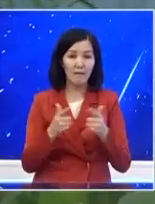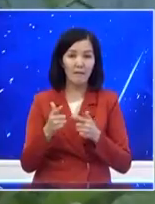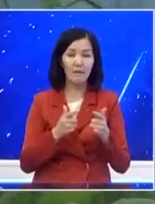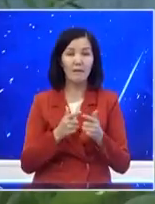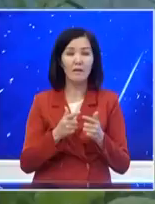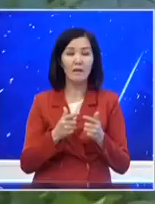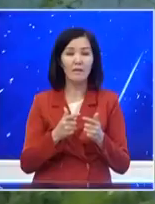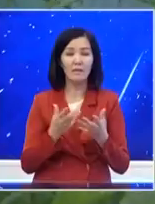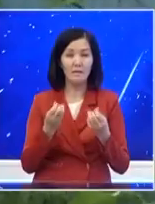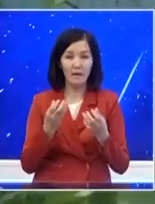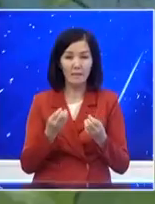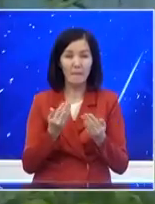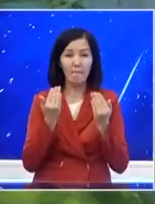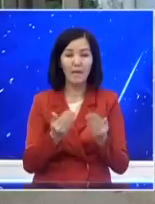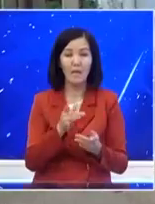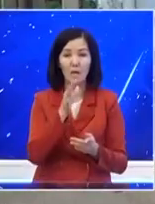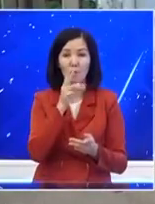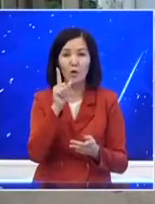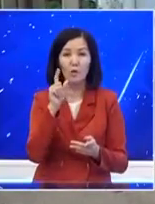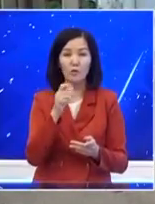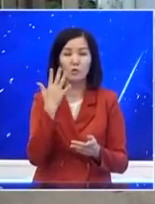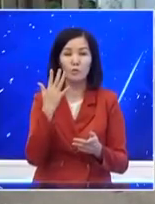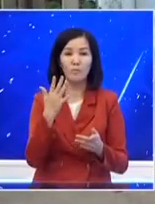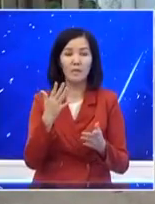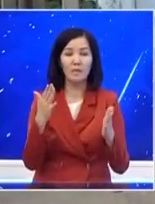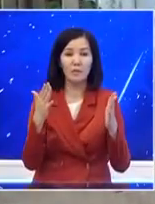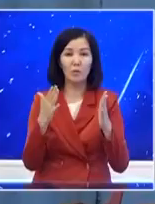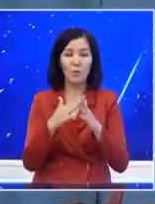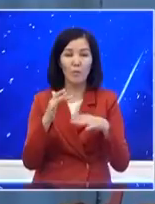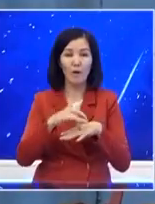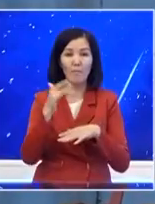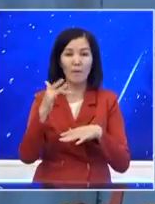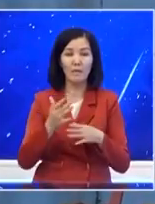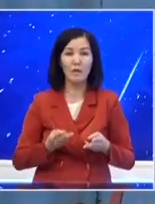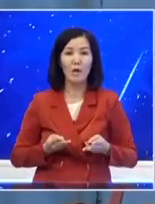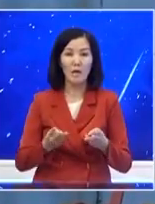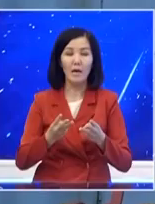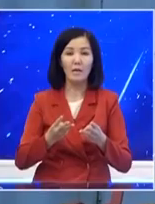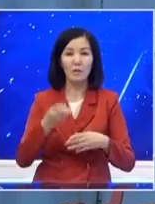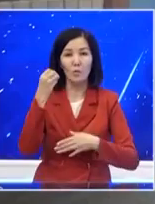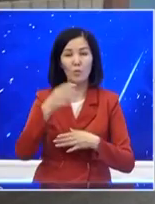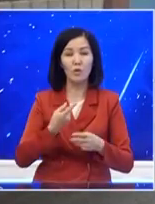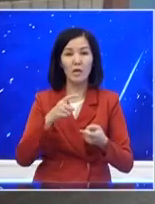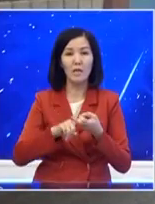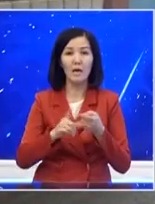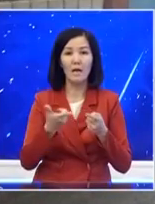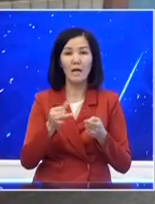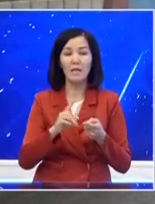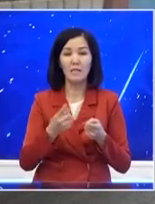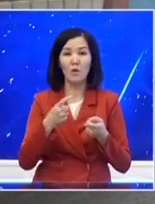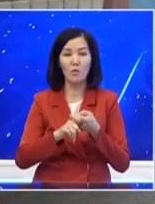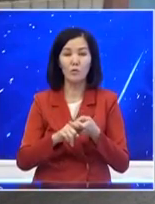жаруа болғаны емес. Биылғы маусымда 105 көп қабатты тұрғын үйді орталық жылуға, тағы 94-ін газға қосу межесі